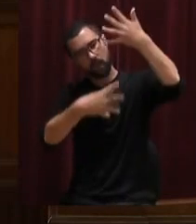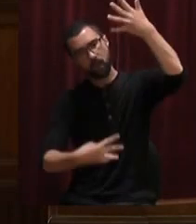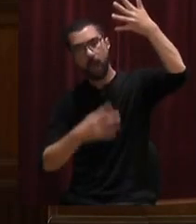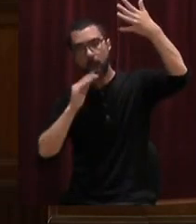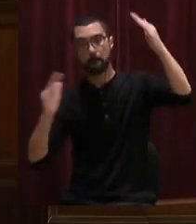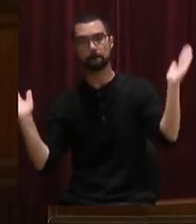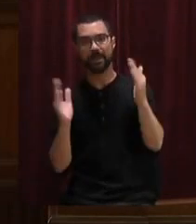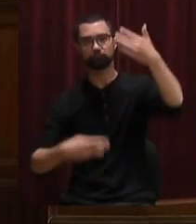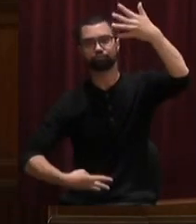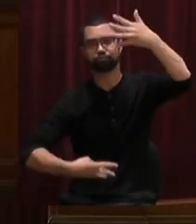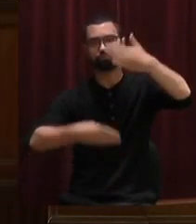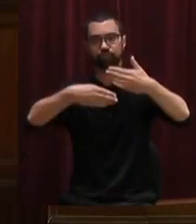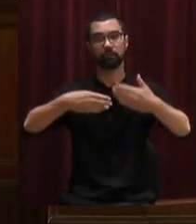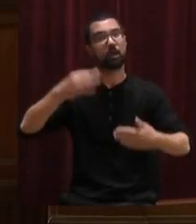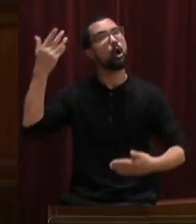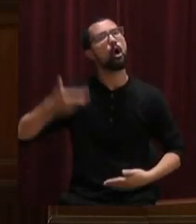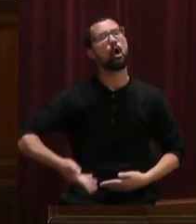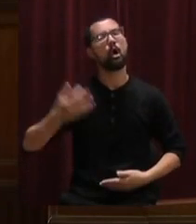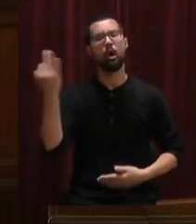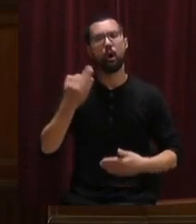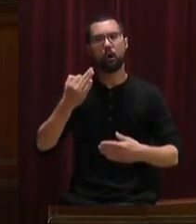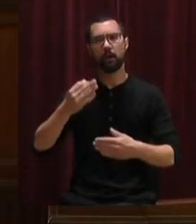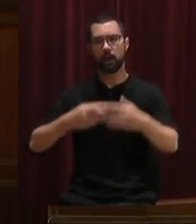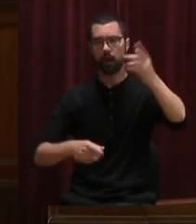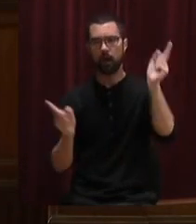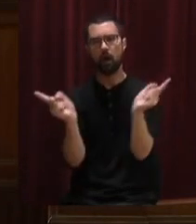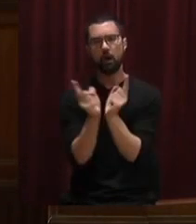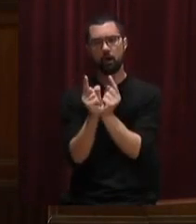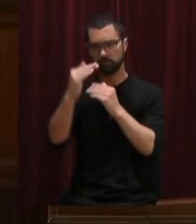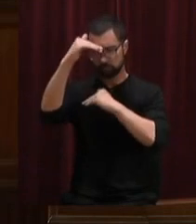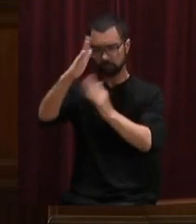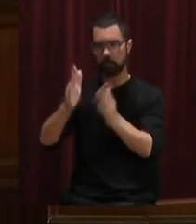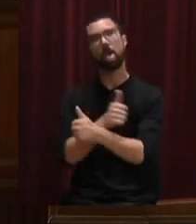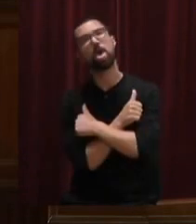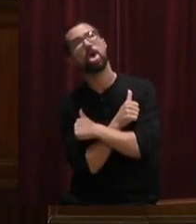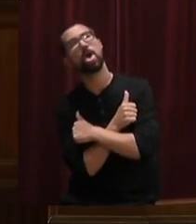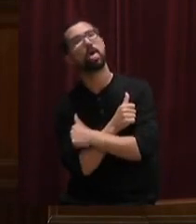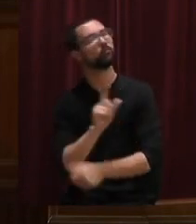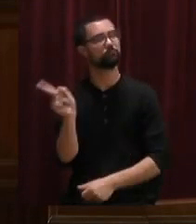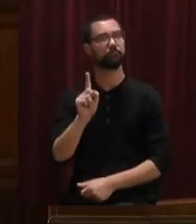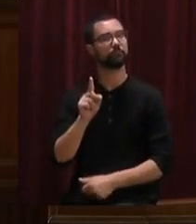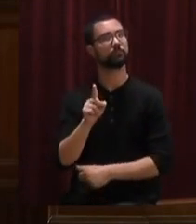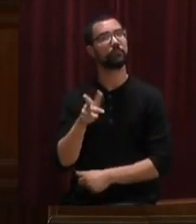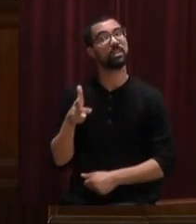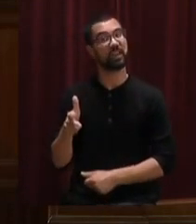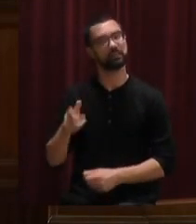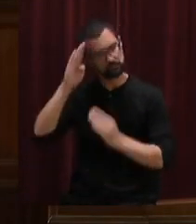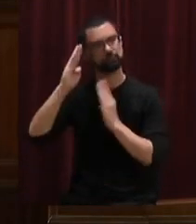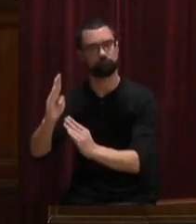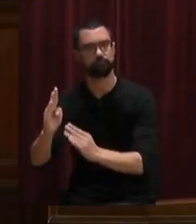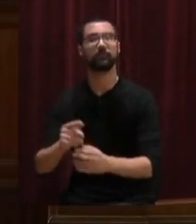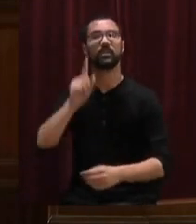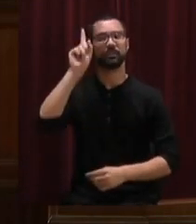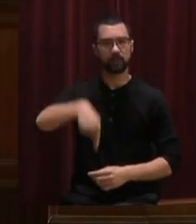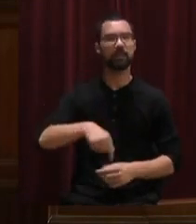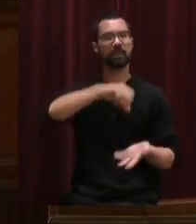perquè consideram que l'atenció dins del termini i en la forma escaient és un dret bàsic dels ciutadans. Per això tenim en marxa més centres